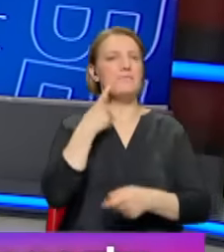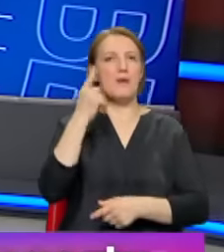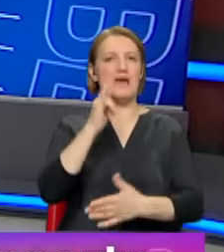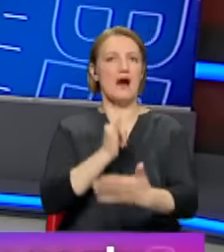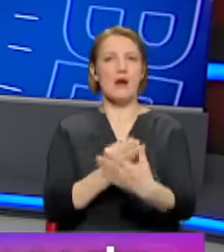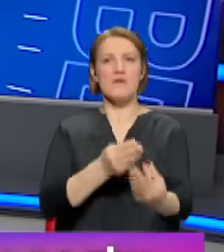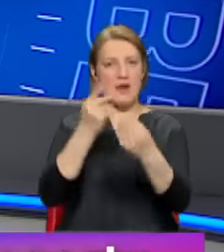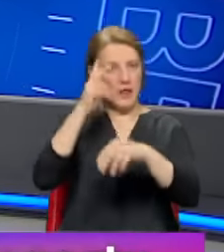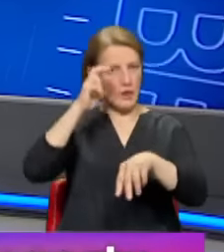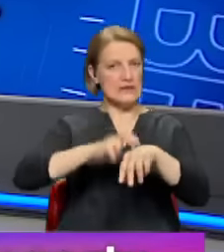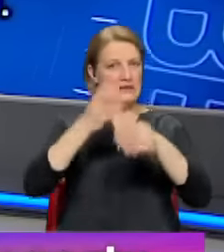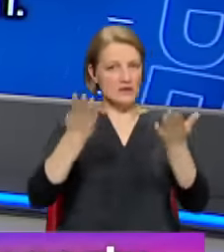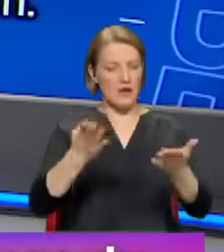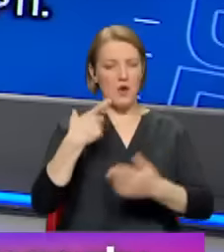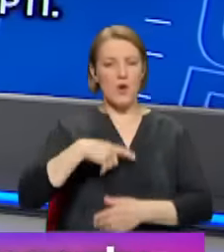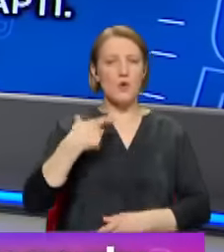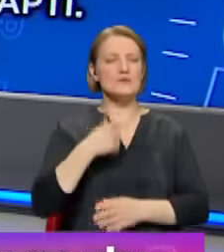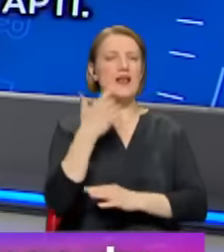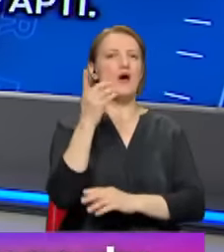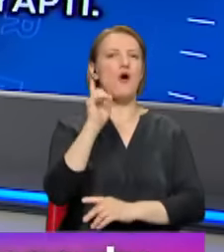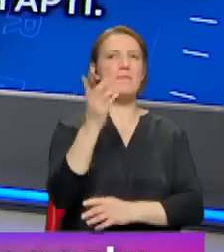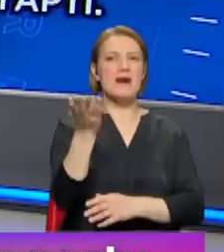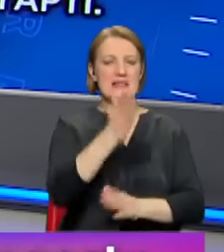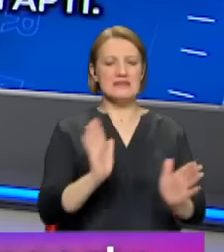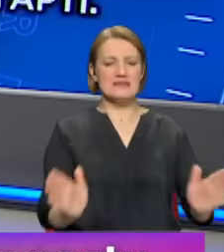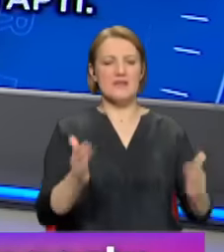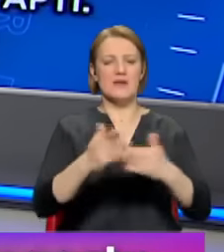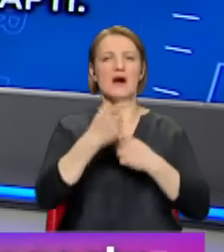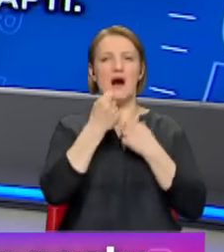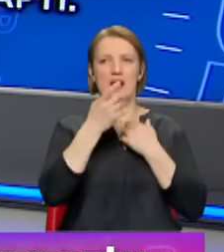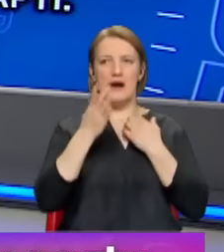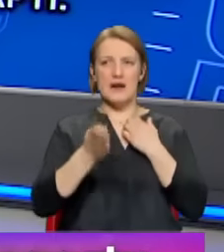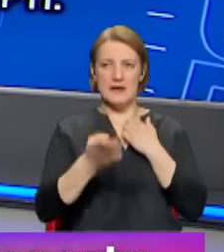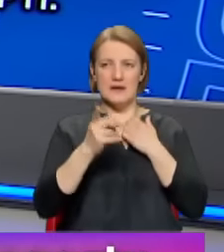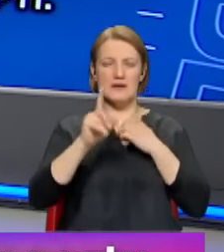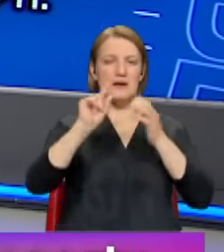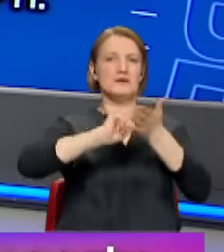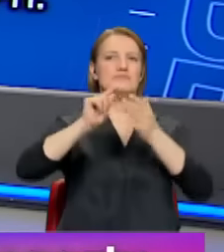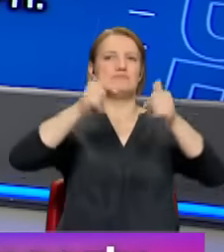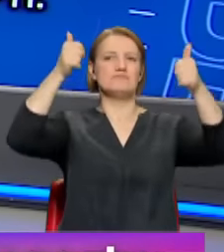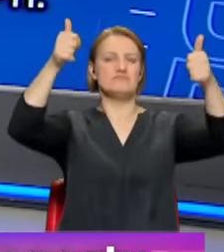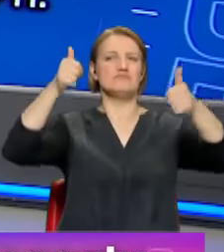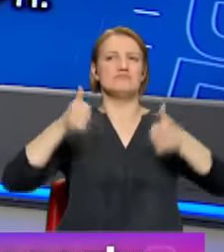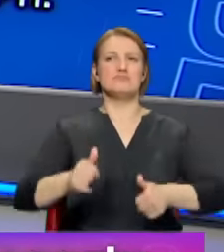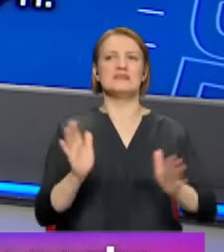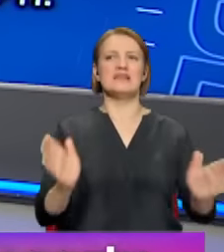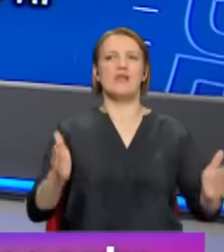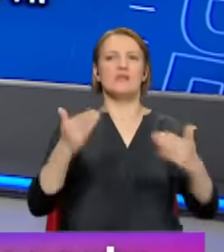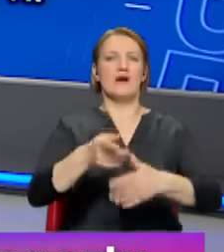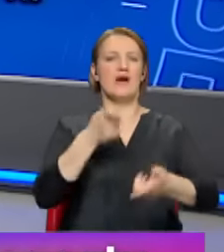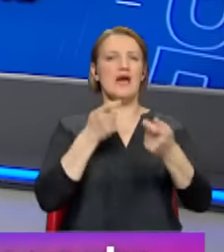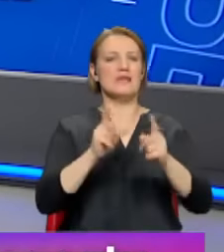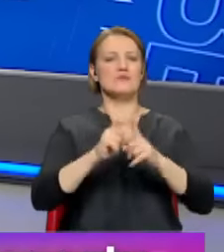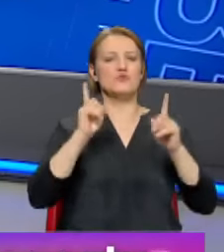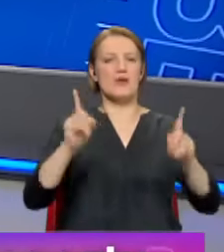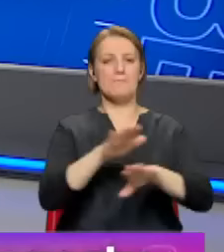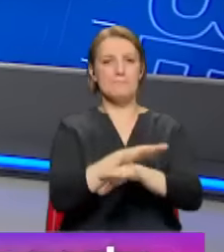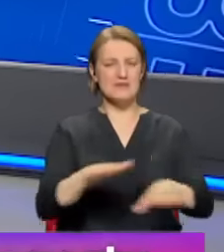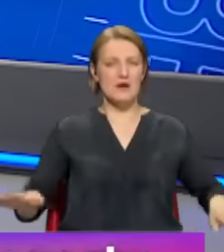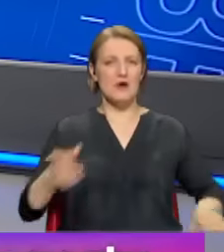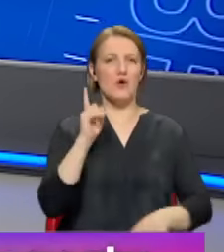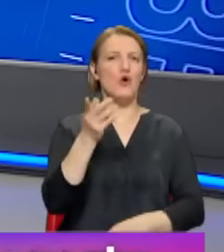vermişlerdi. Hatırlatacağız. Özel sektör öğretmenleri sendikası Ankara Kalesi'ne pankart astı. Sendika eğitim döneminin